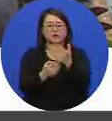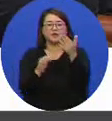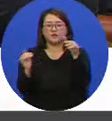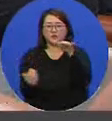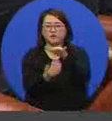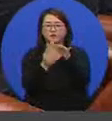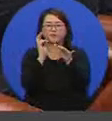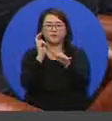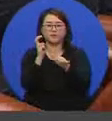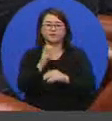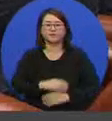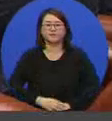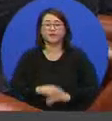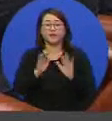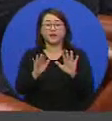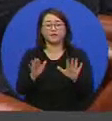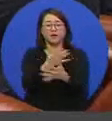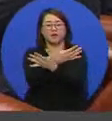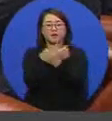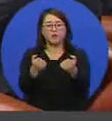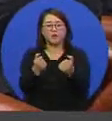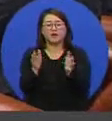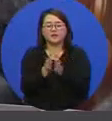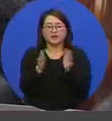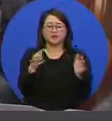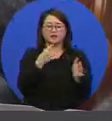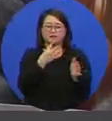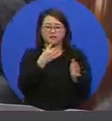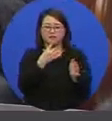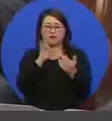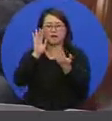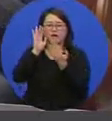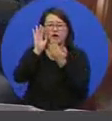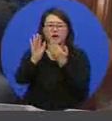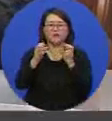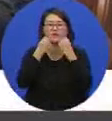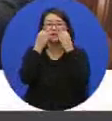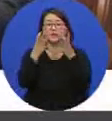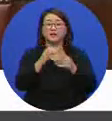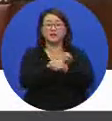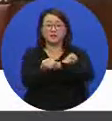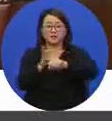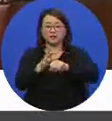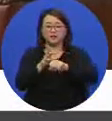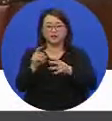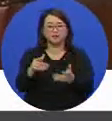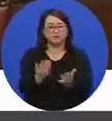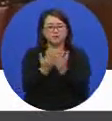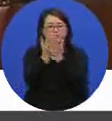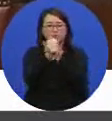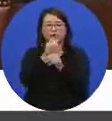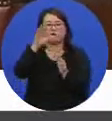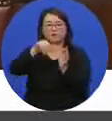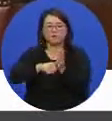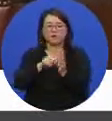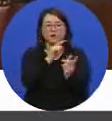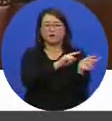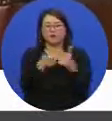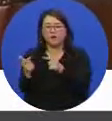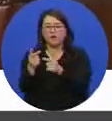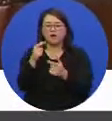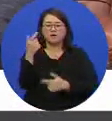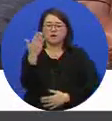있습니다. 이번 협약은 시작에 불과합니다. 앞으로도 새만금 개발 과정에서 수천억 원에서 조 단위 공사가